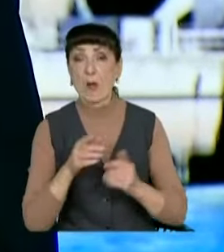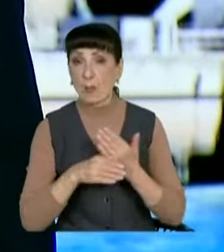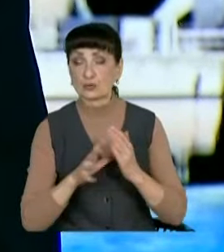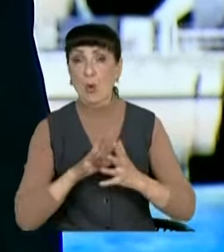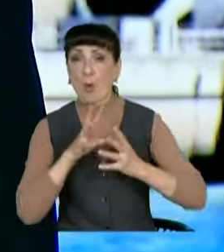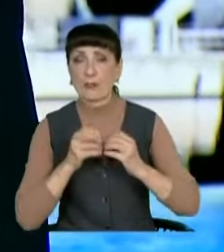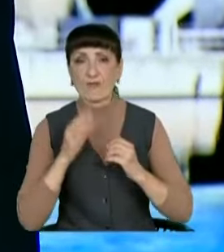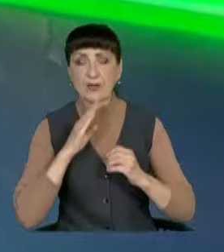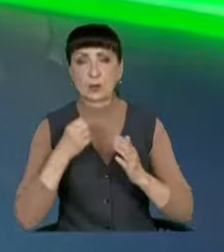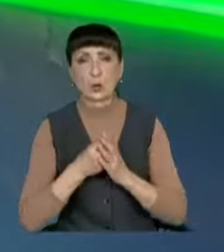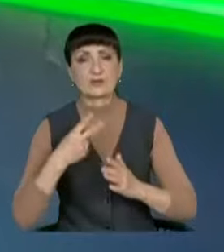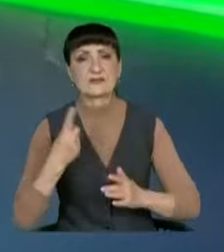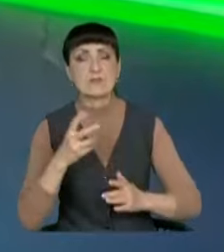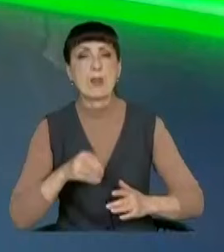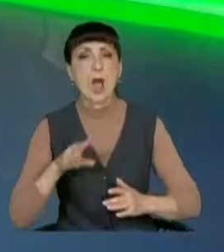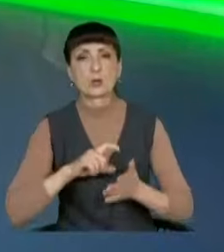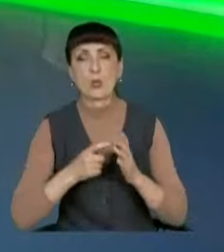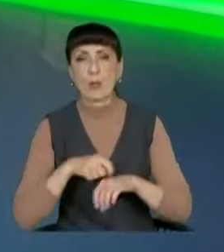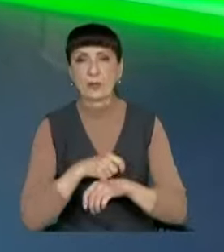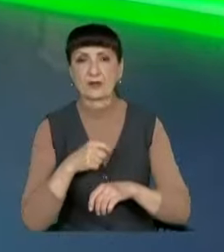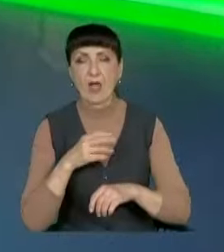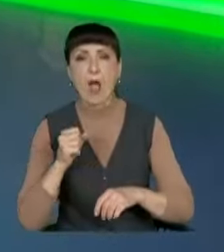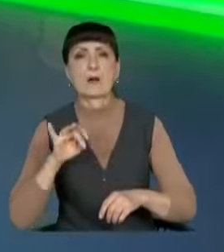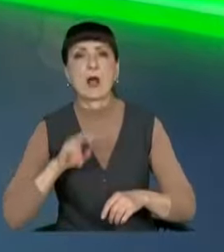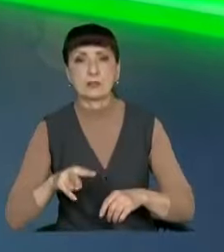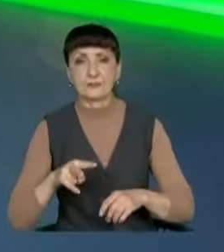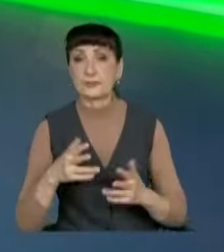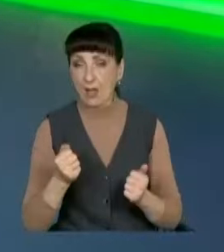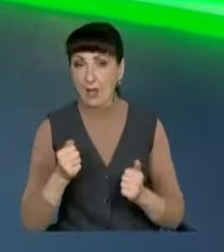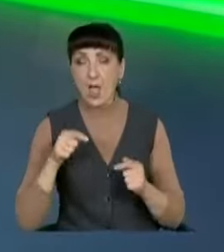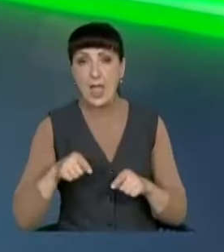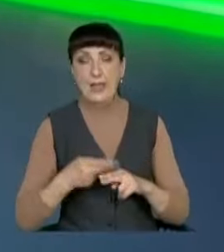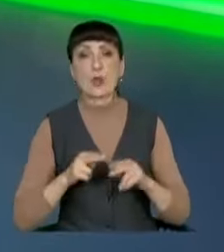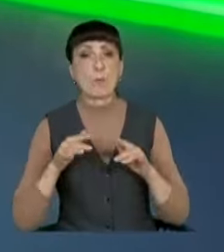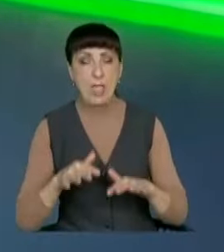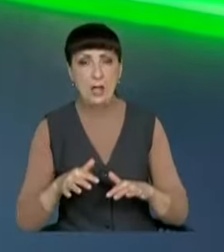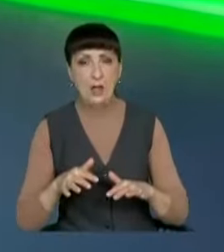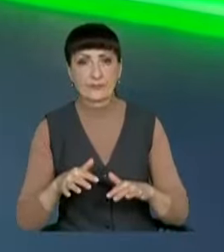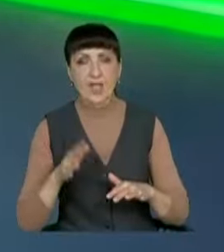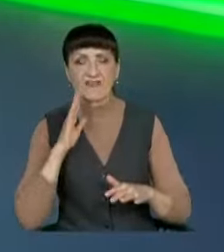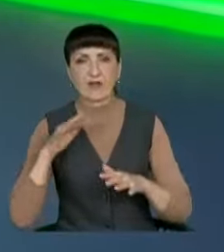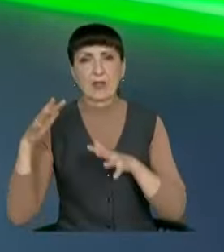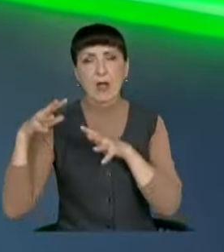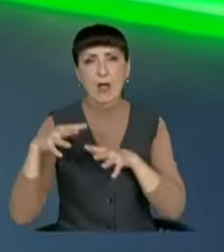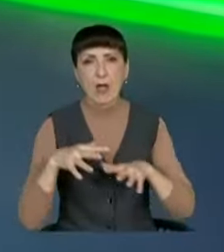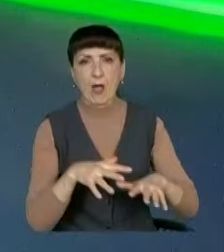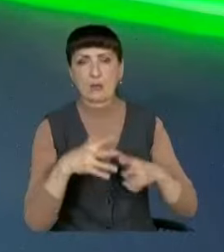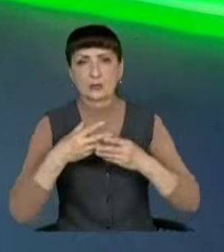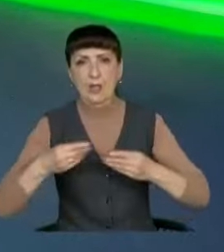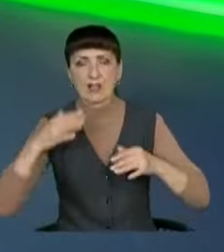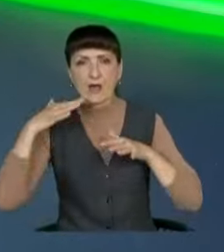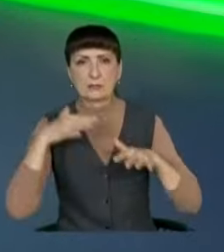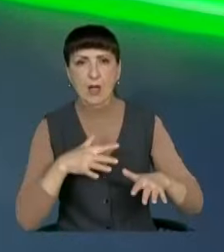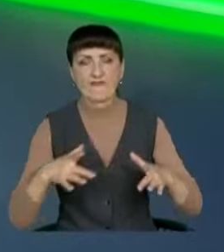объем воды до 21 миллиарда кубометров. Вот насколько только вот эта мера, да, поступления талых вод в такой